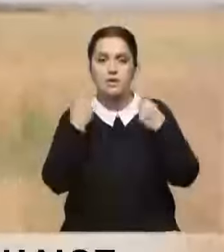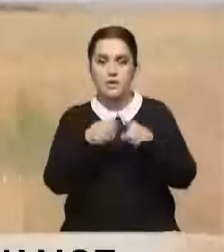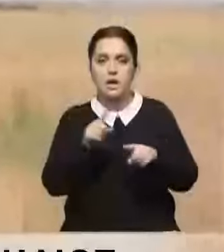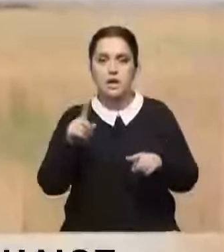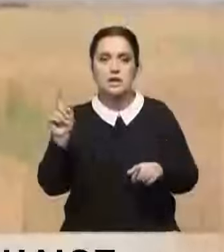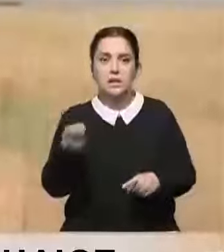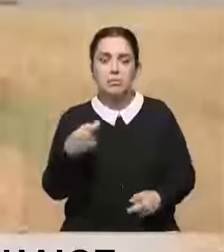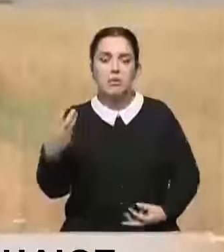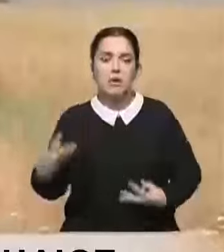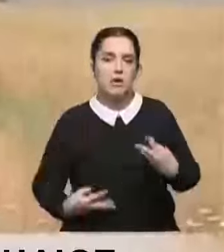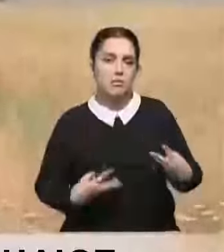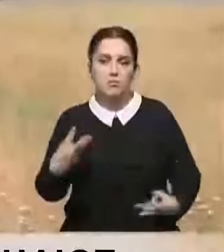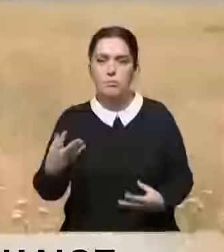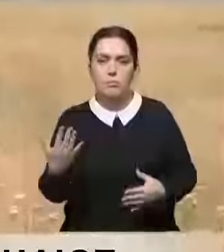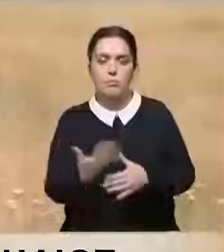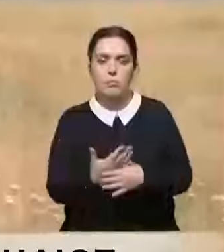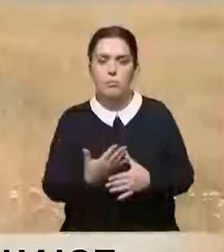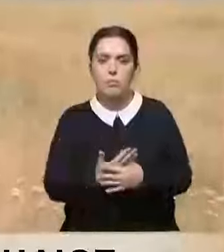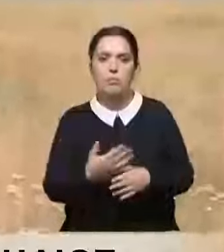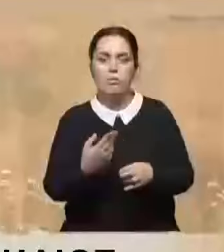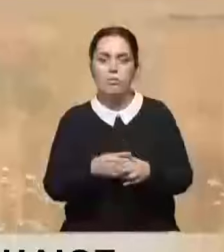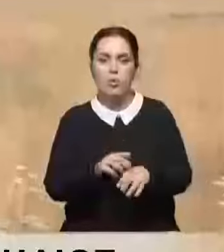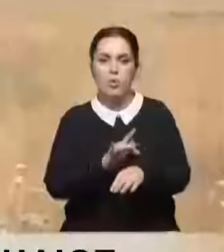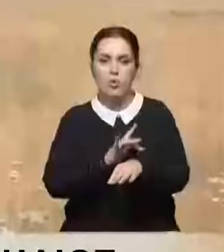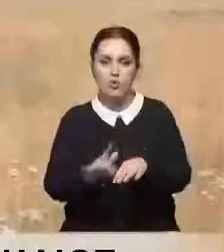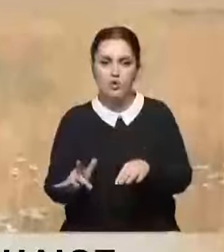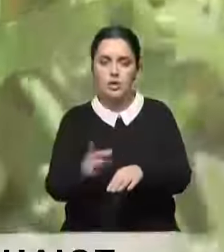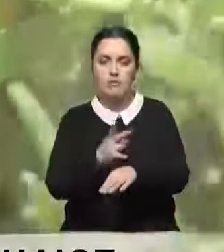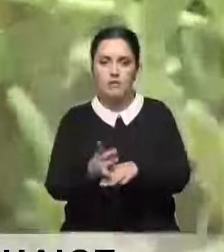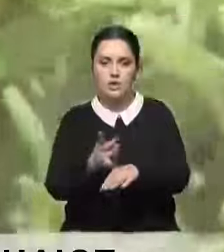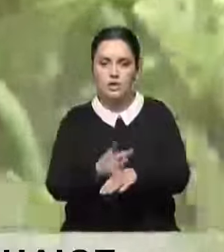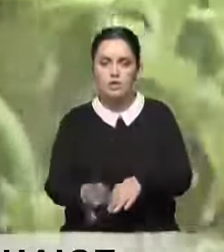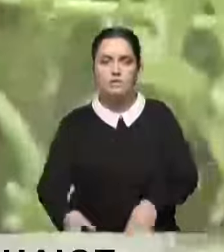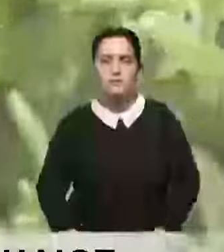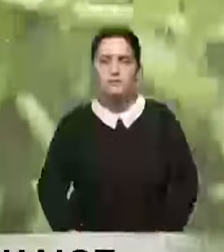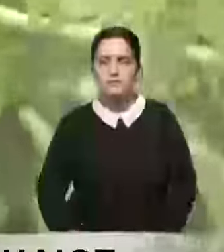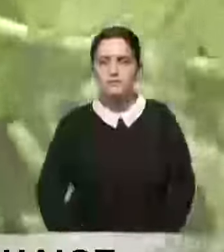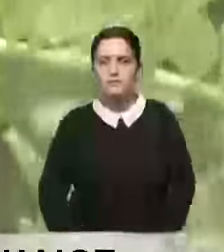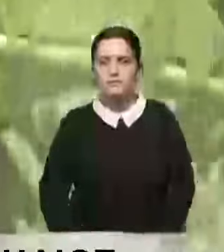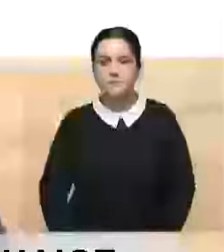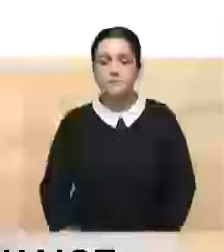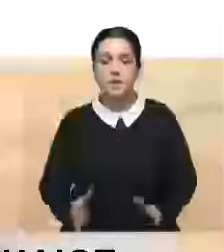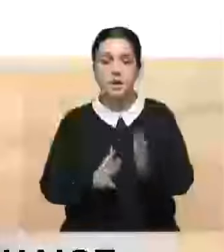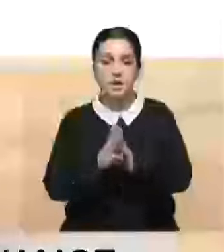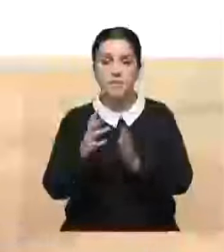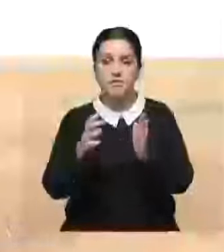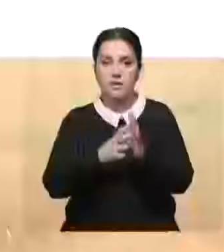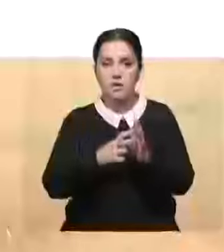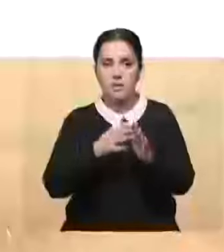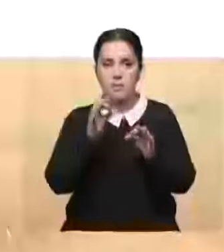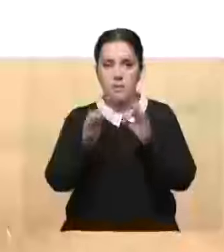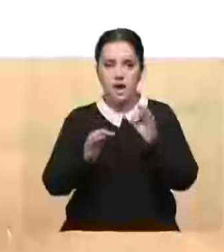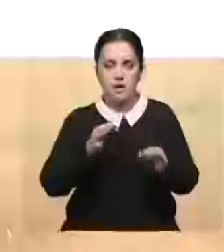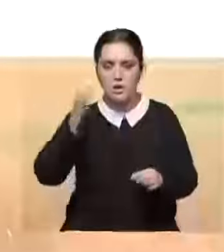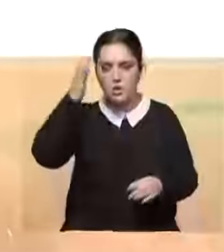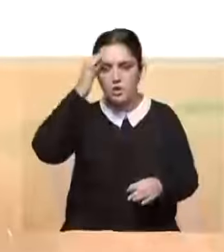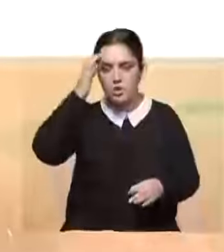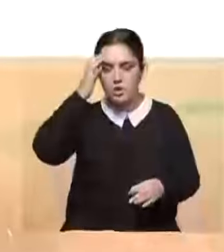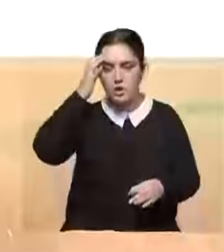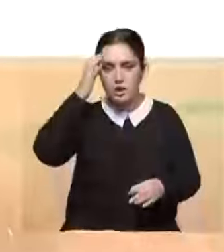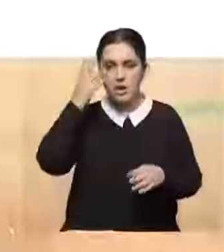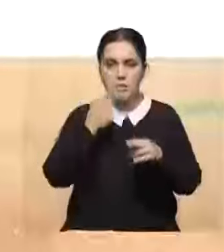химическую обработку. Это помогает эффективнее уничтожать вредителей. Она на траве сидит и пятна черные. Вот. На эти